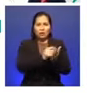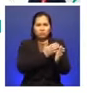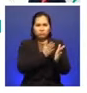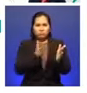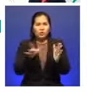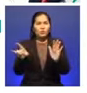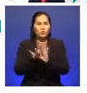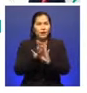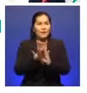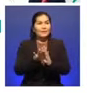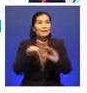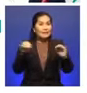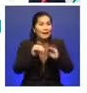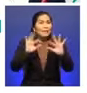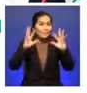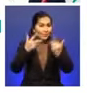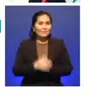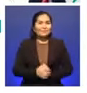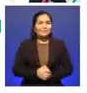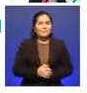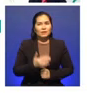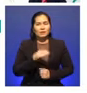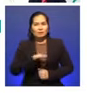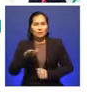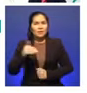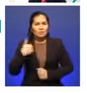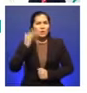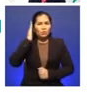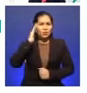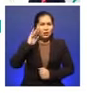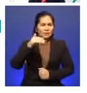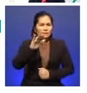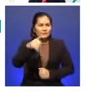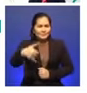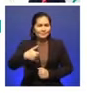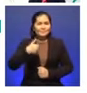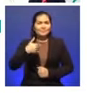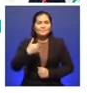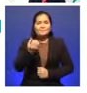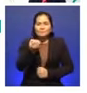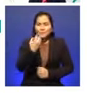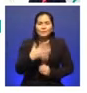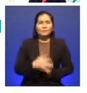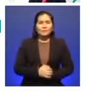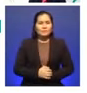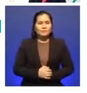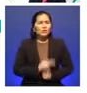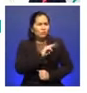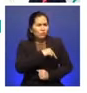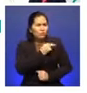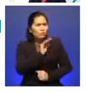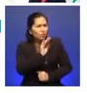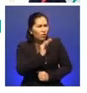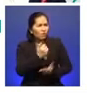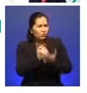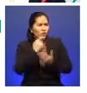การเรากำลังจะถอนหน่วยออกจากเรือนจำแล้วมีผู้ต้องขังชายคนหนึ่งเดินเข้ามาหาแล้วก็บอกว่าหมอครับ